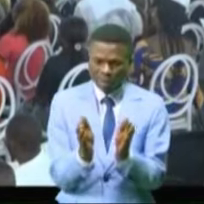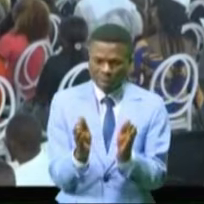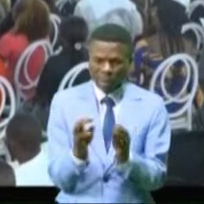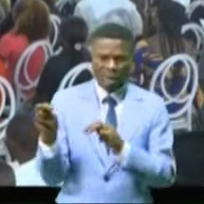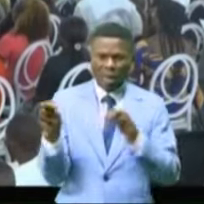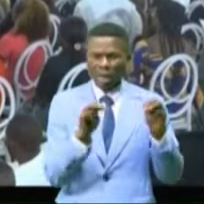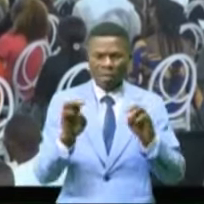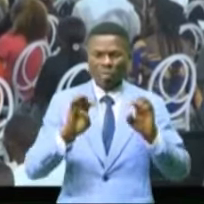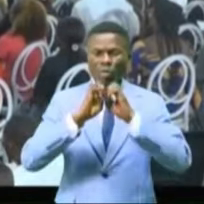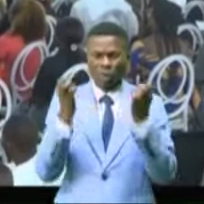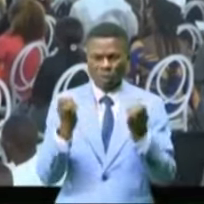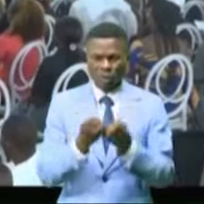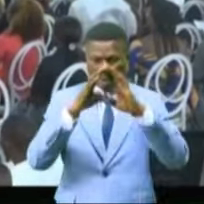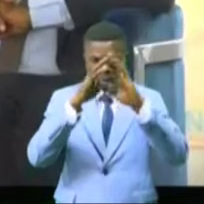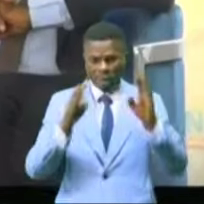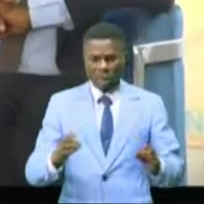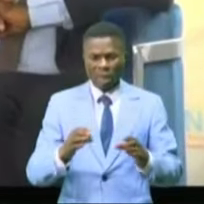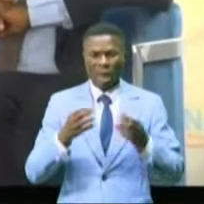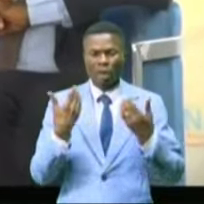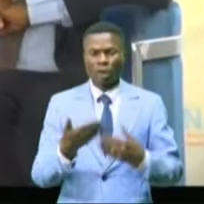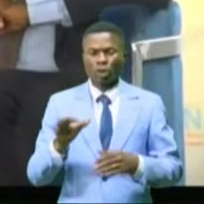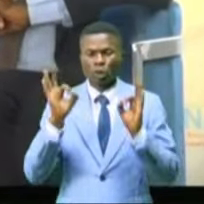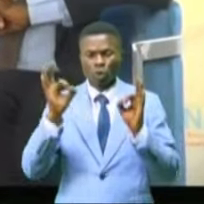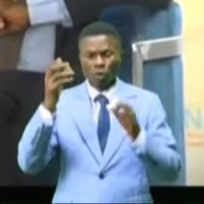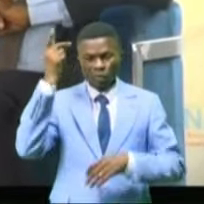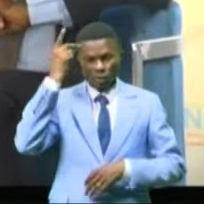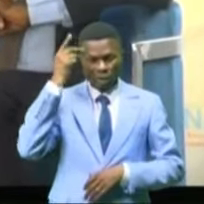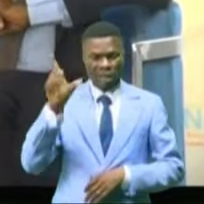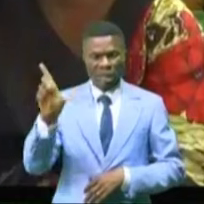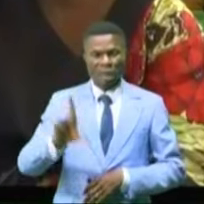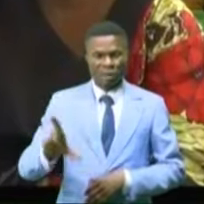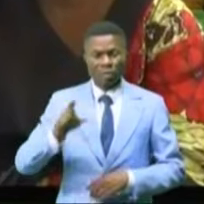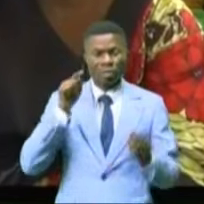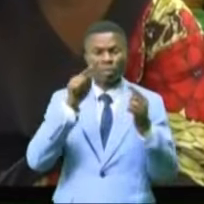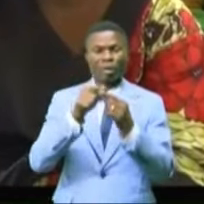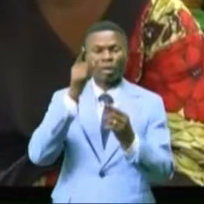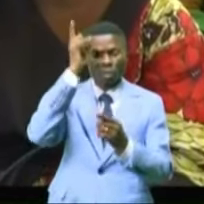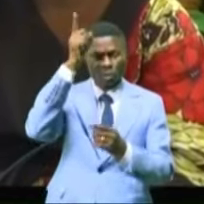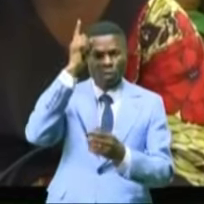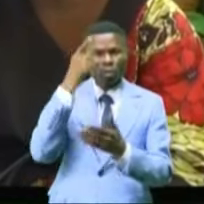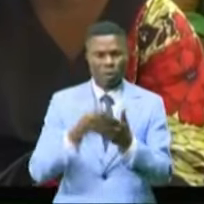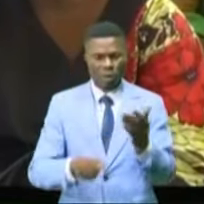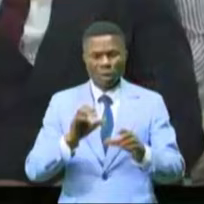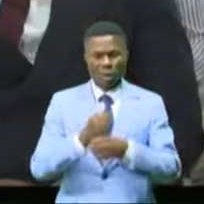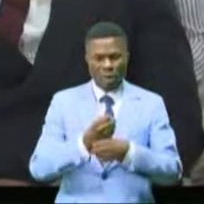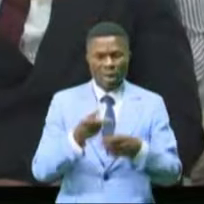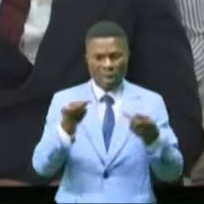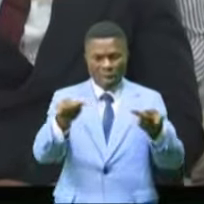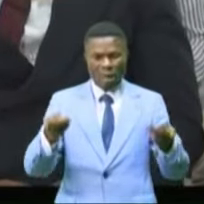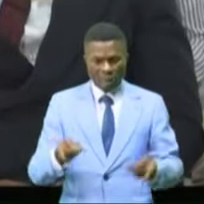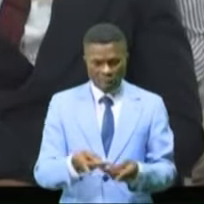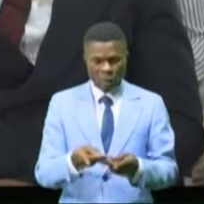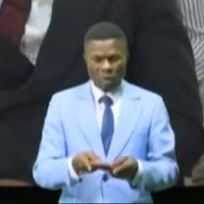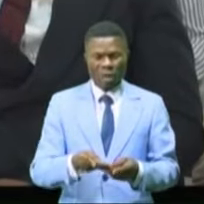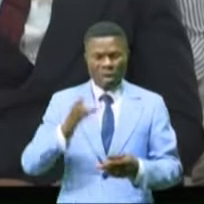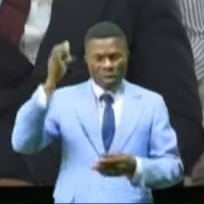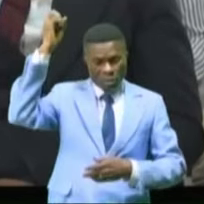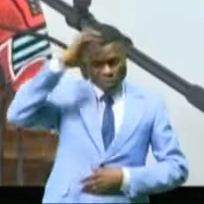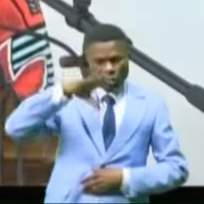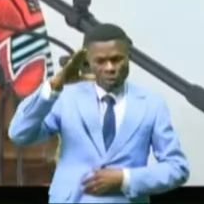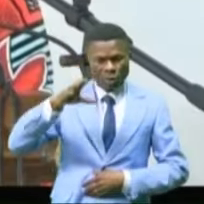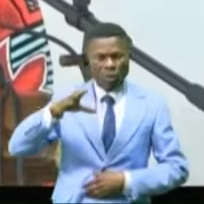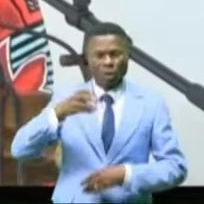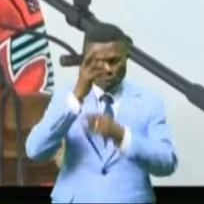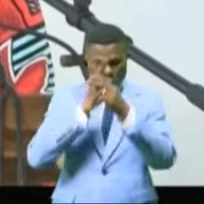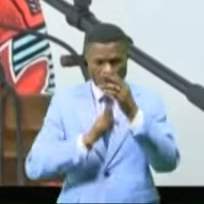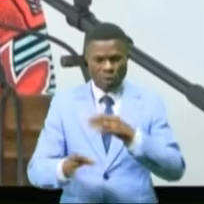Maison de l'entrepreneuriat et de l'innovation à Kinshasa Limité. L'objectif principal est de créer un espace d'inspiration,